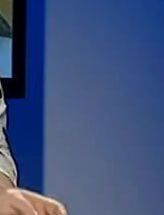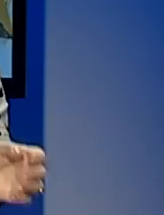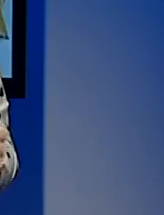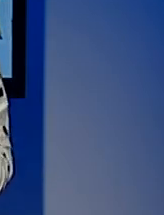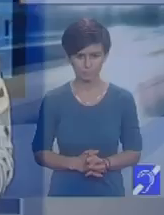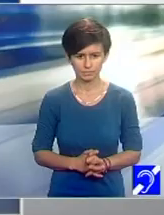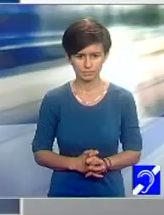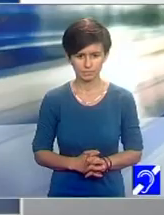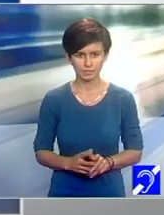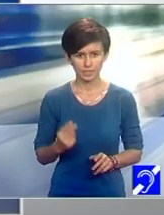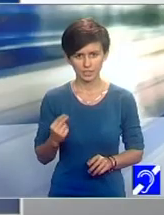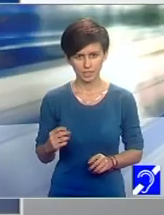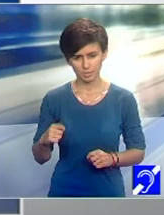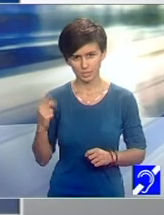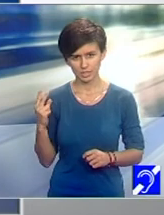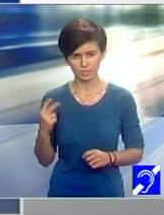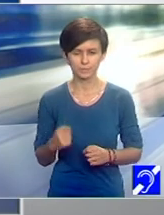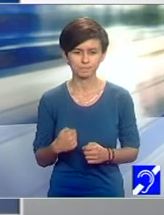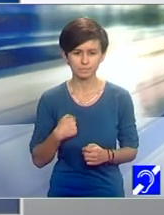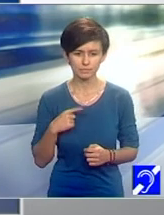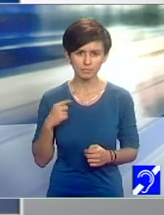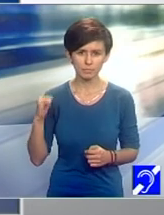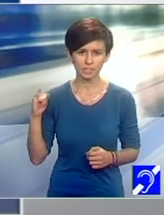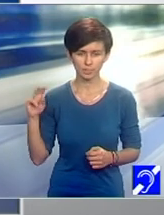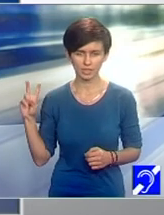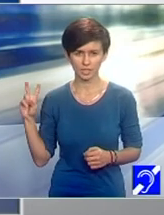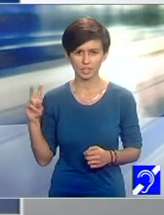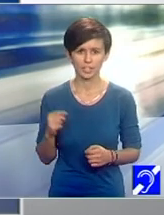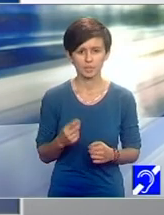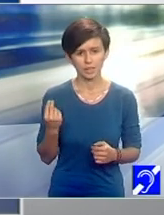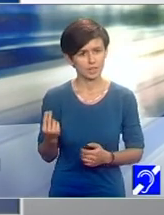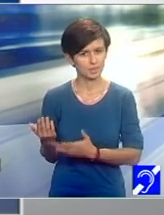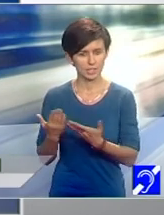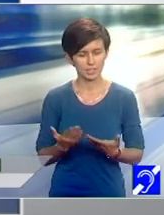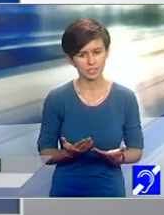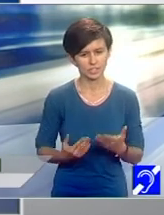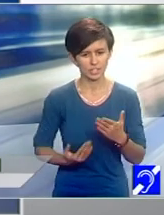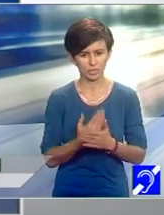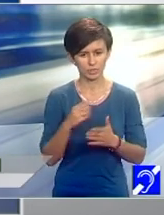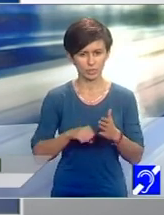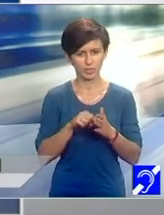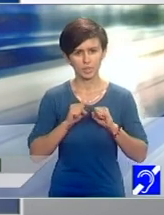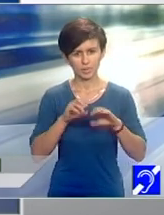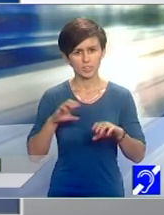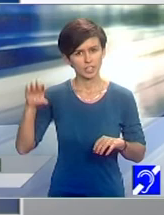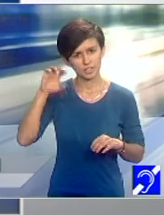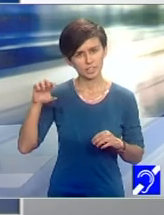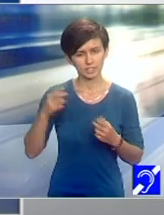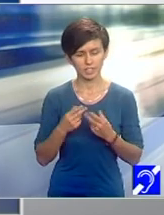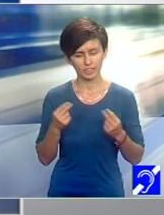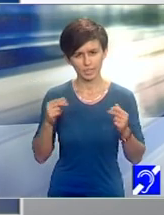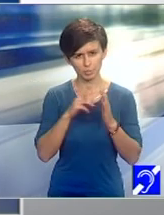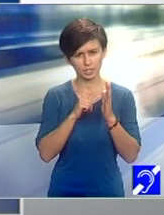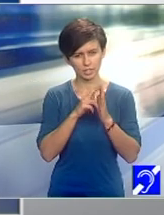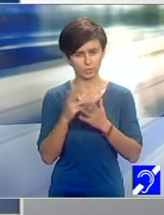Bună ziua, stimați telespectatori, sunt Izabela Weibel. Bine ați venit la o nouă ediție a emisiunii Transilvania Policromă, care stă sub